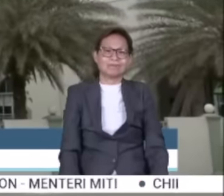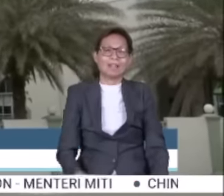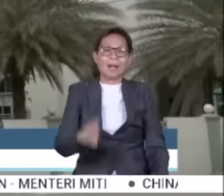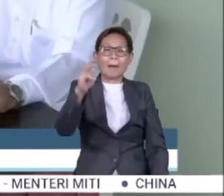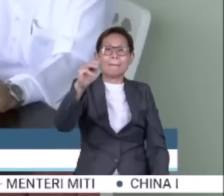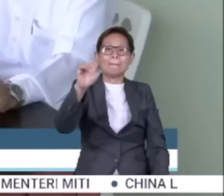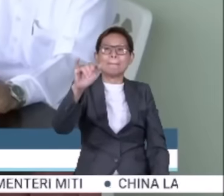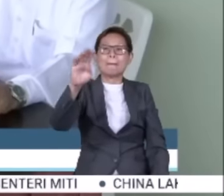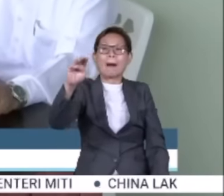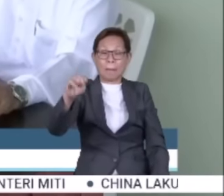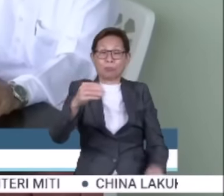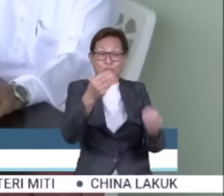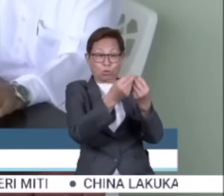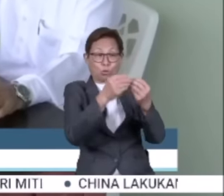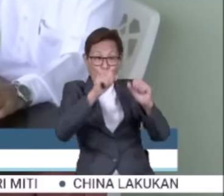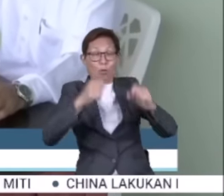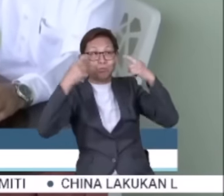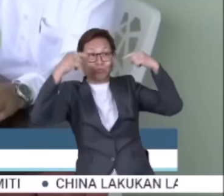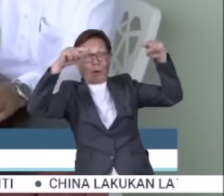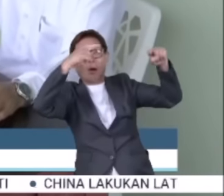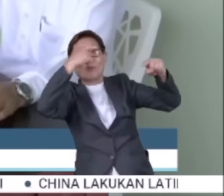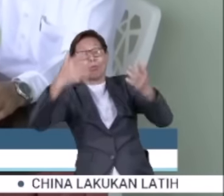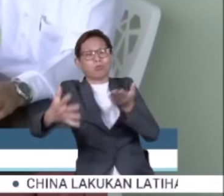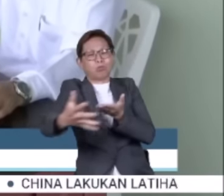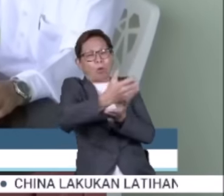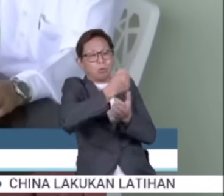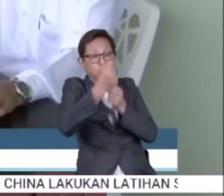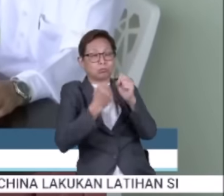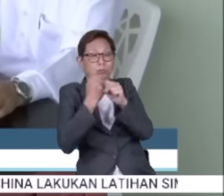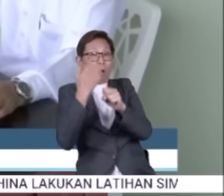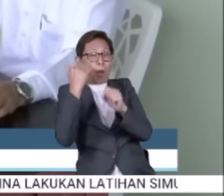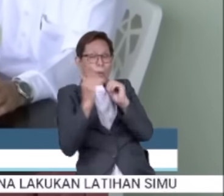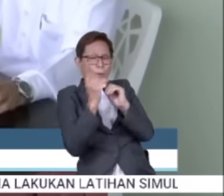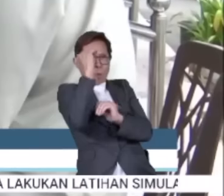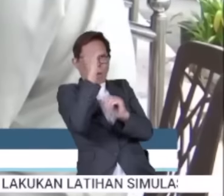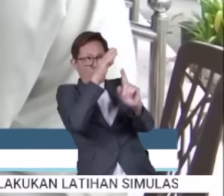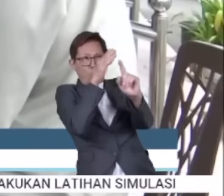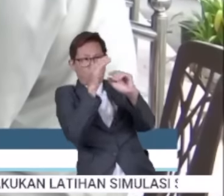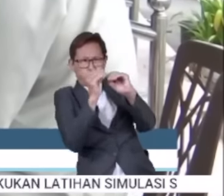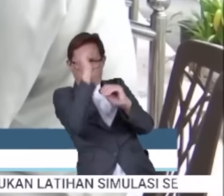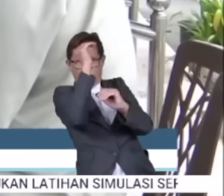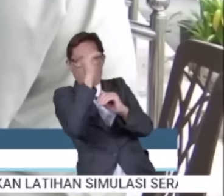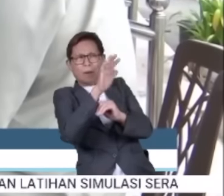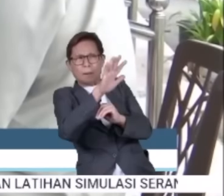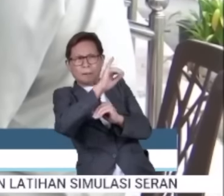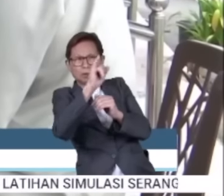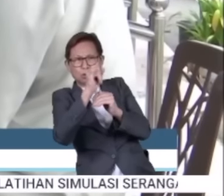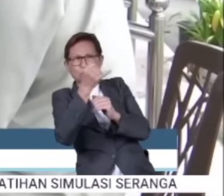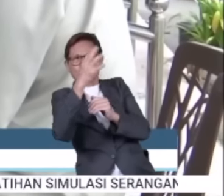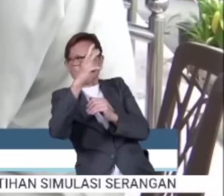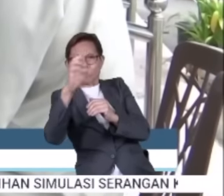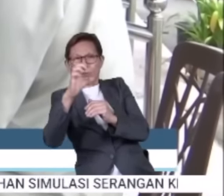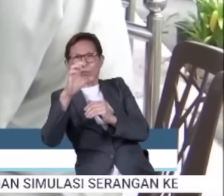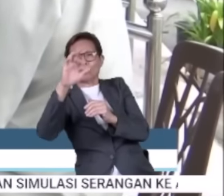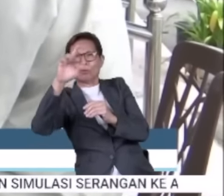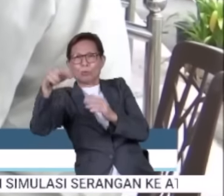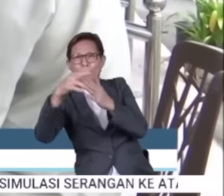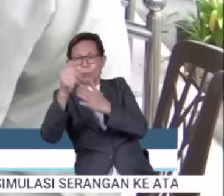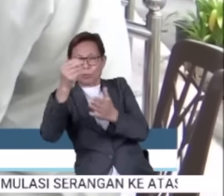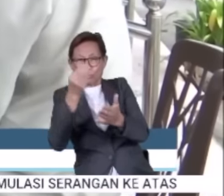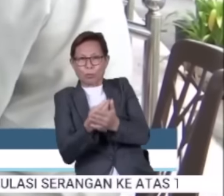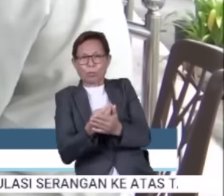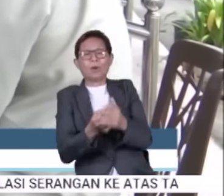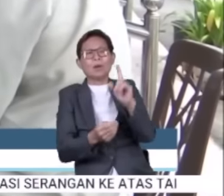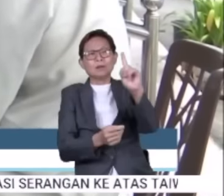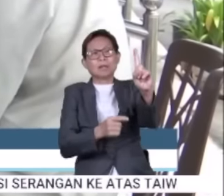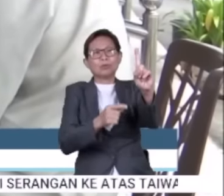MAIM optimis jumlah itu mampu dicapai berdasarkan kutipan tahun lalu yang melebihi sasaran, iaitu RM5,600,000 ringgit.